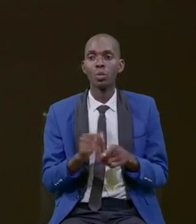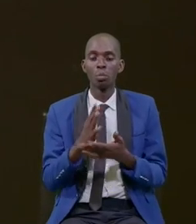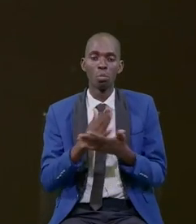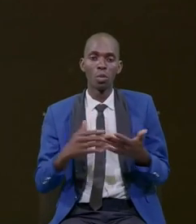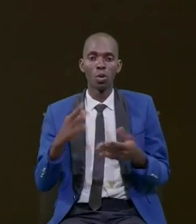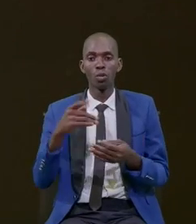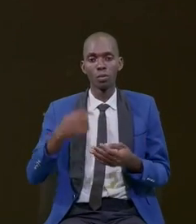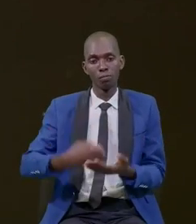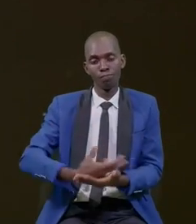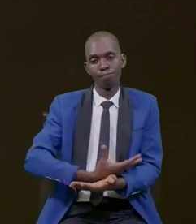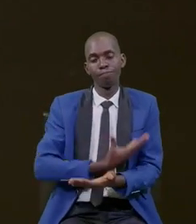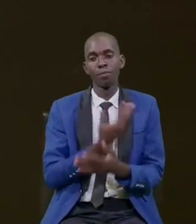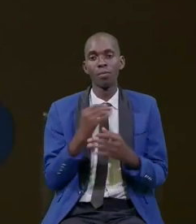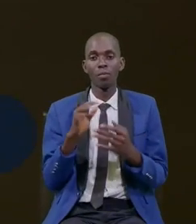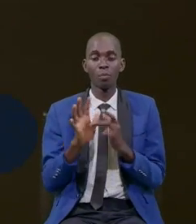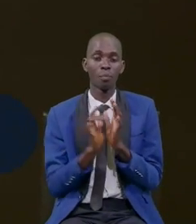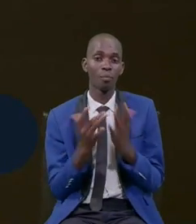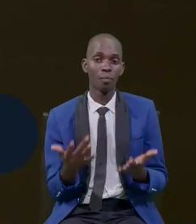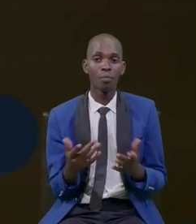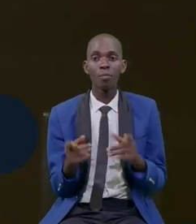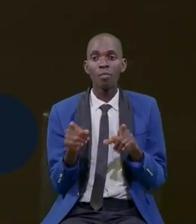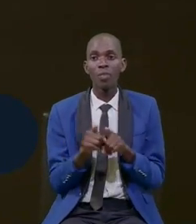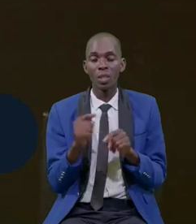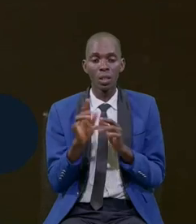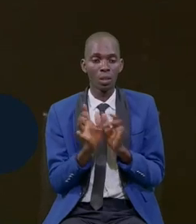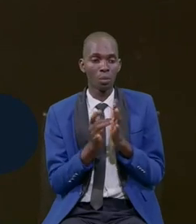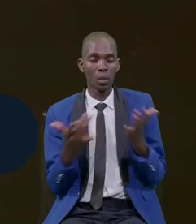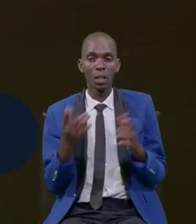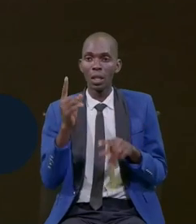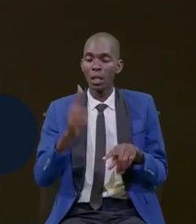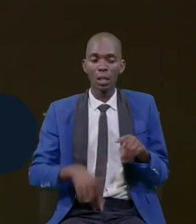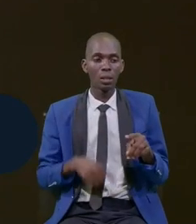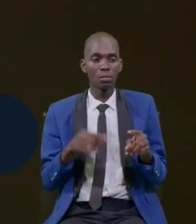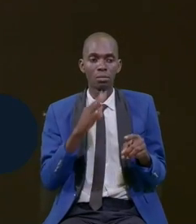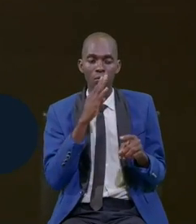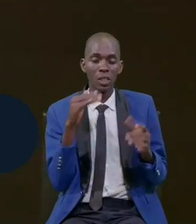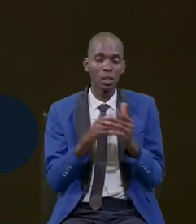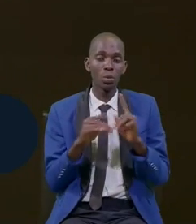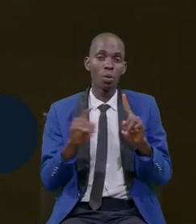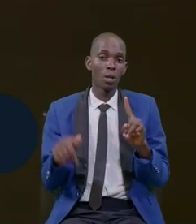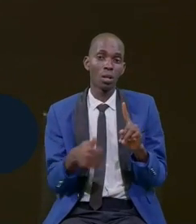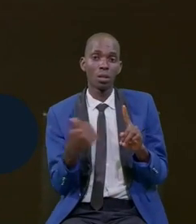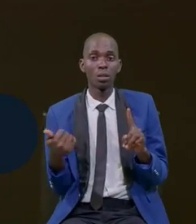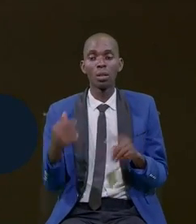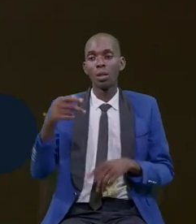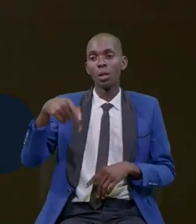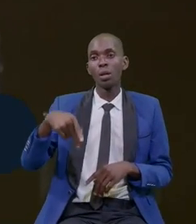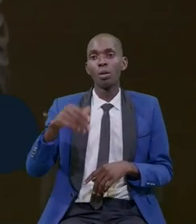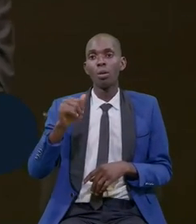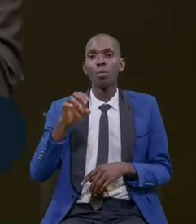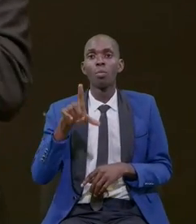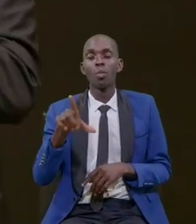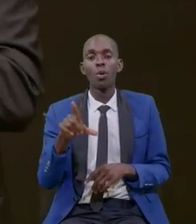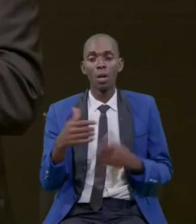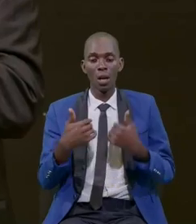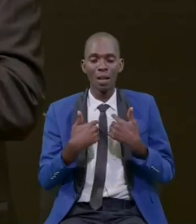des Écritures inspirées. L'Écriture ne se contredit pas. L'apôtre Paul a